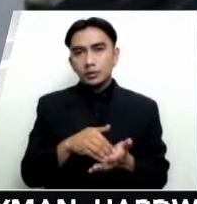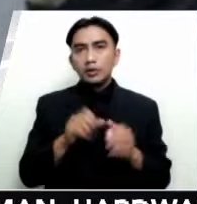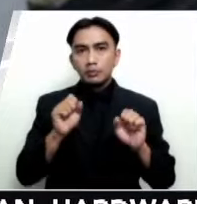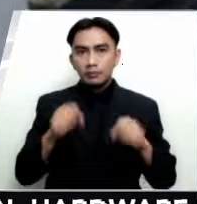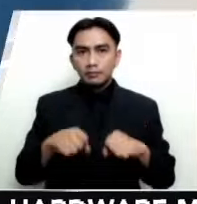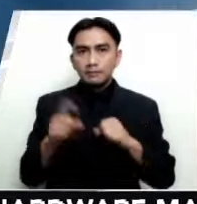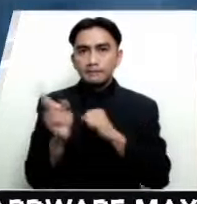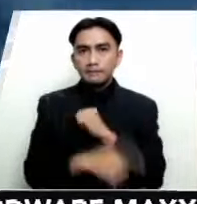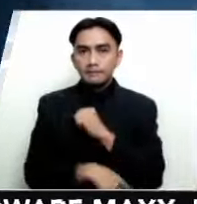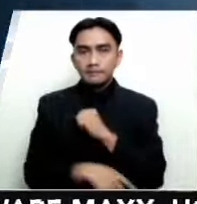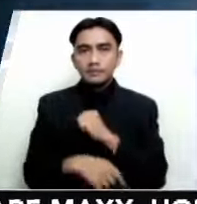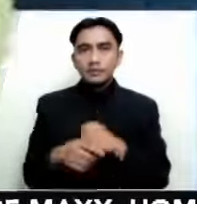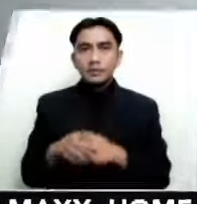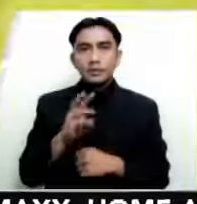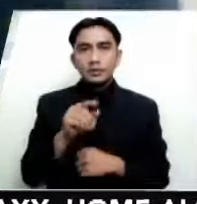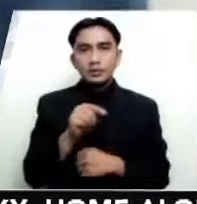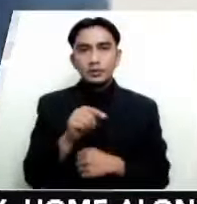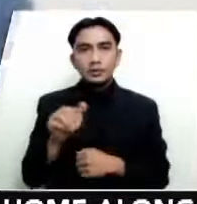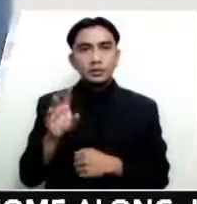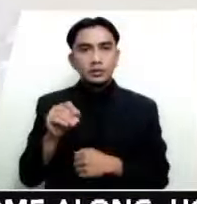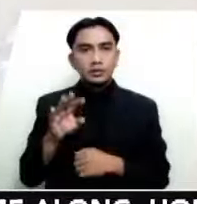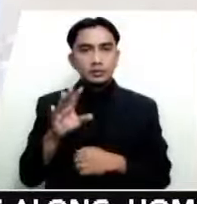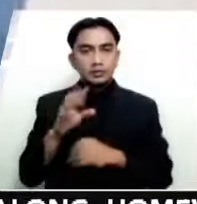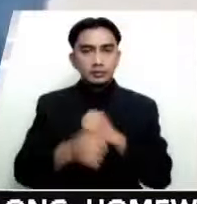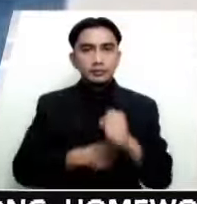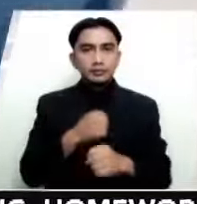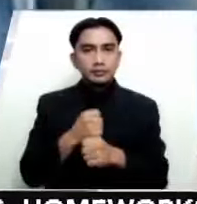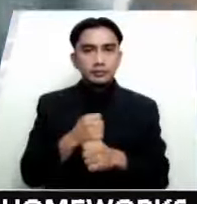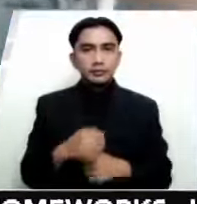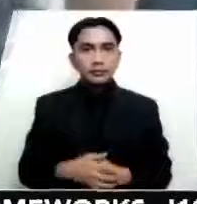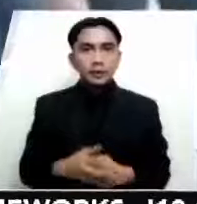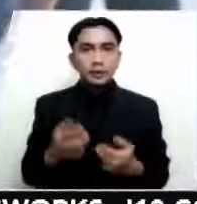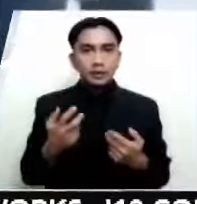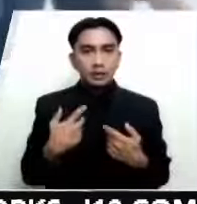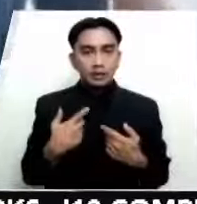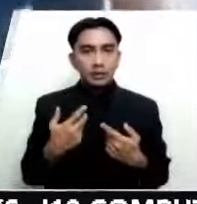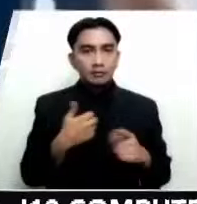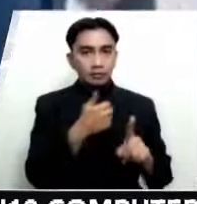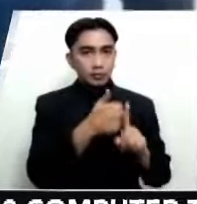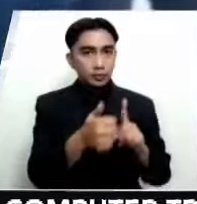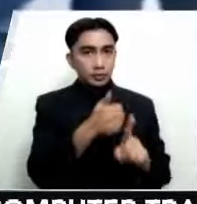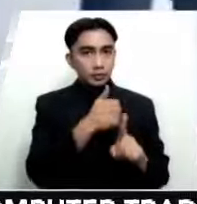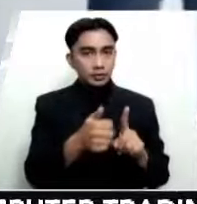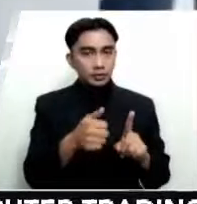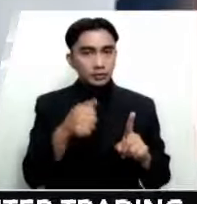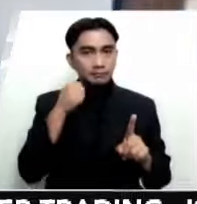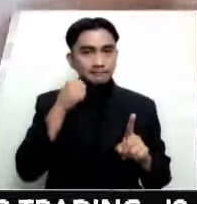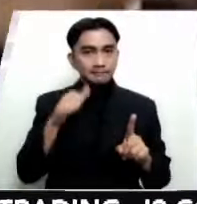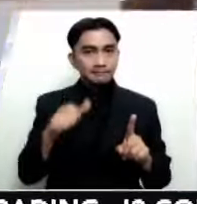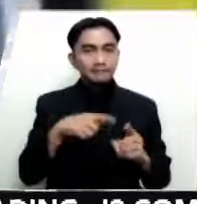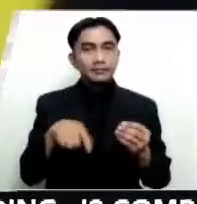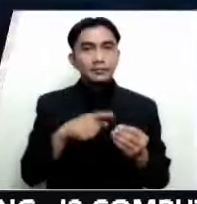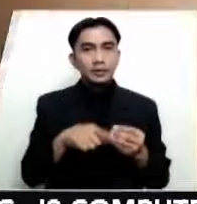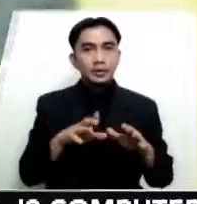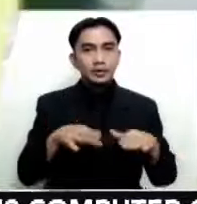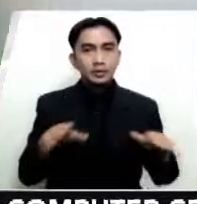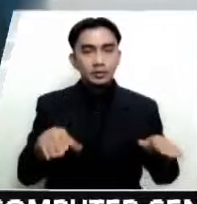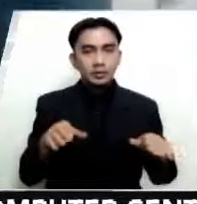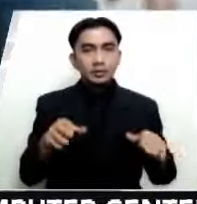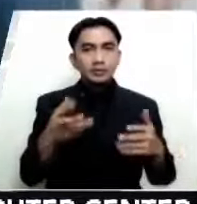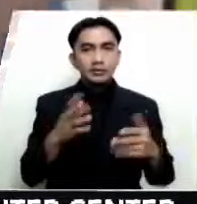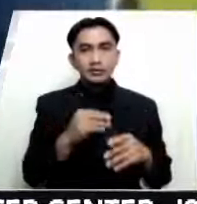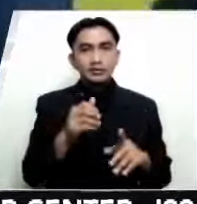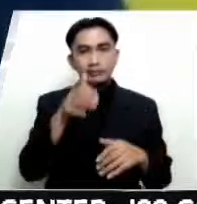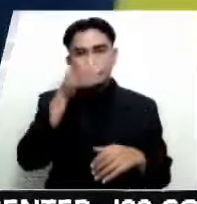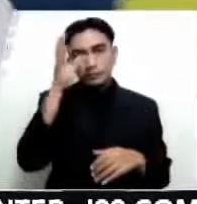15 taon. Sa paglabag naman sa Violence Against Women and Children Act, multang 100,000 to 300,000 pesos at kulong na isang